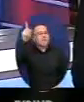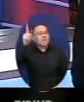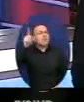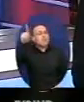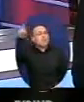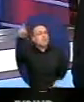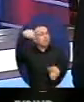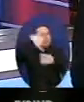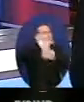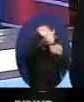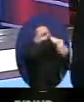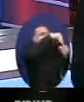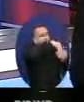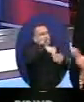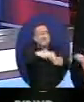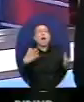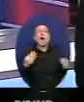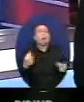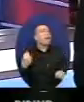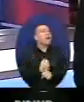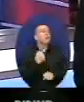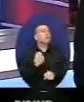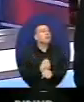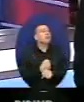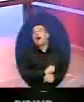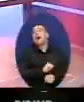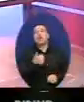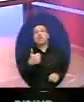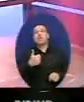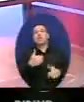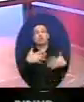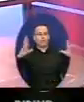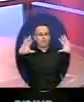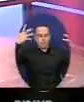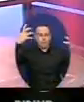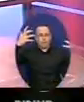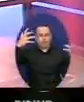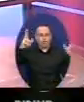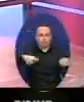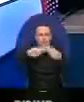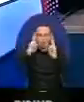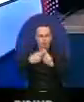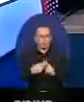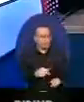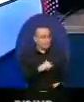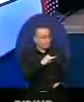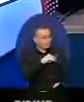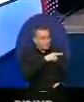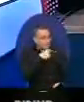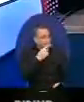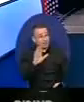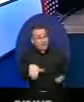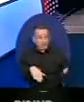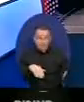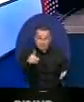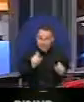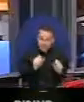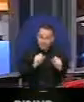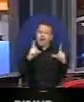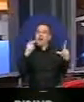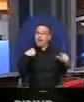מאוד מעשיות החברתיות הכי מטורפות שהן נסעדה. ומי המודל שלך? האמת היא שהעניין הזה שאמרת של גם וגם ממש הערה